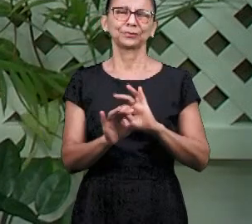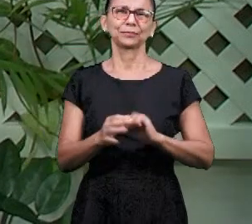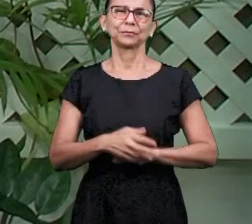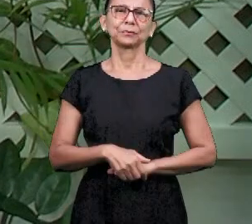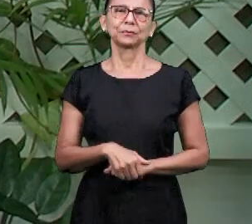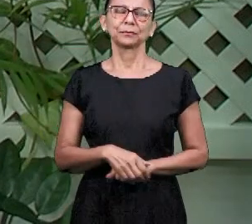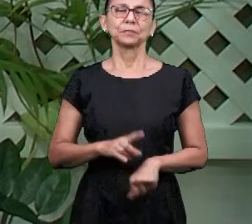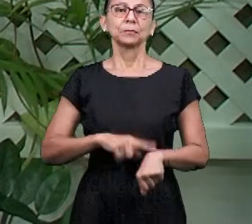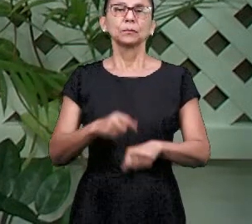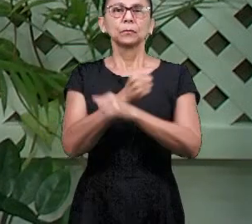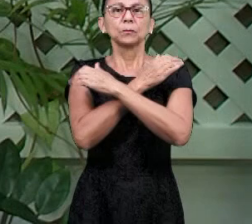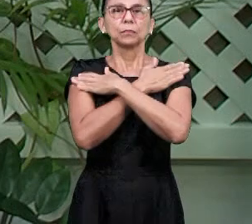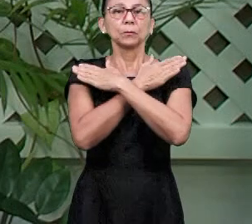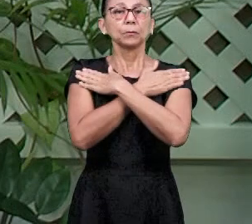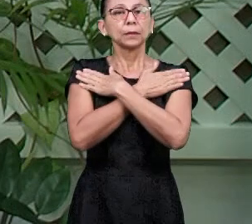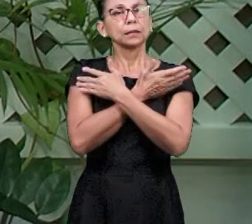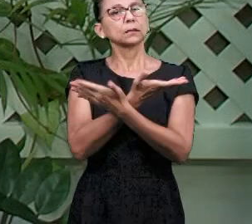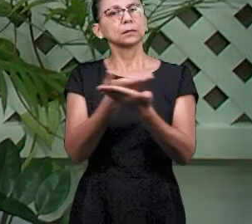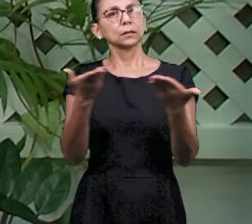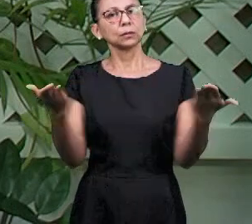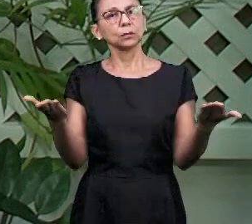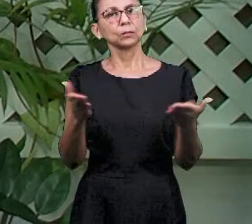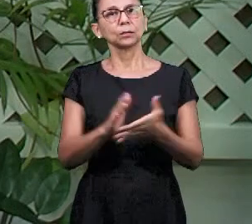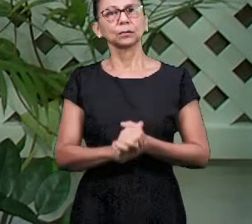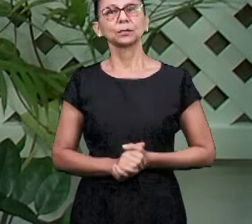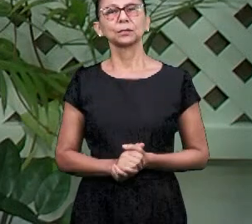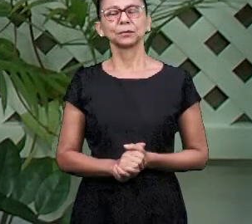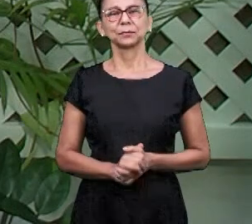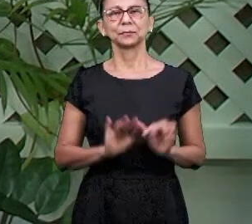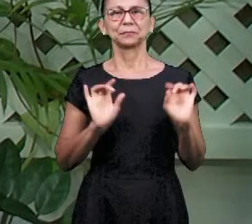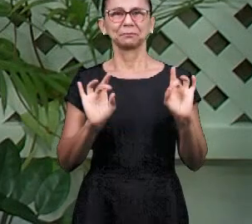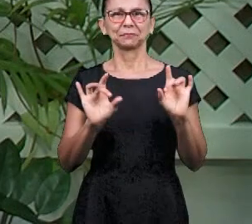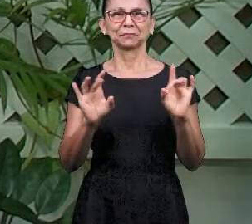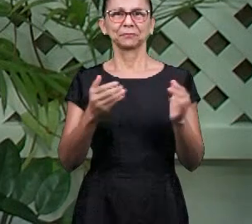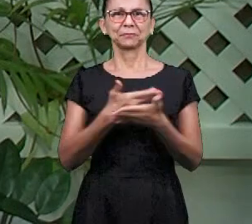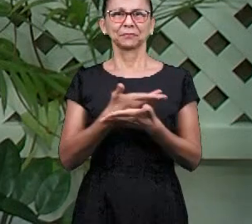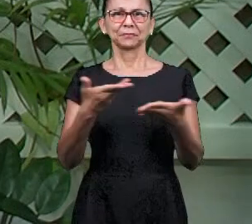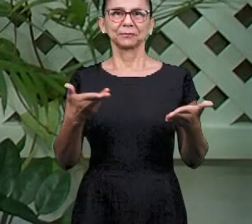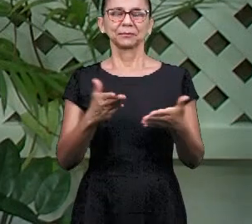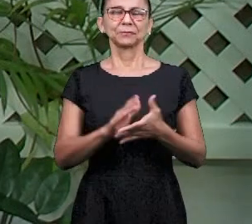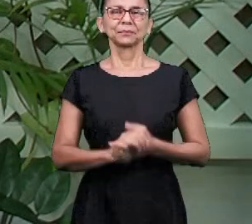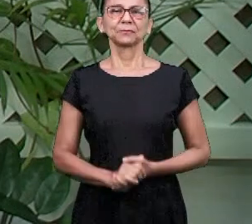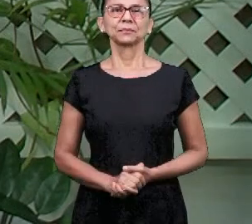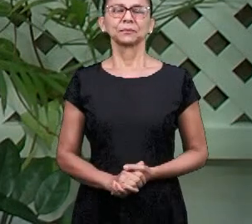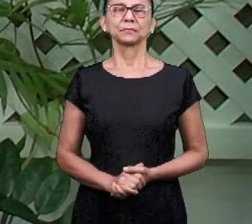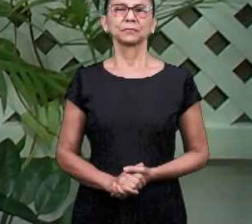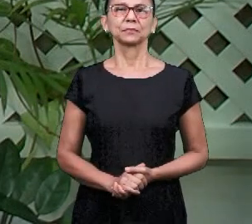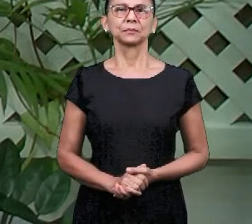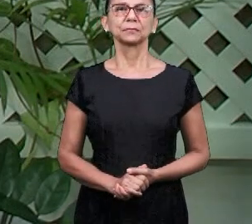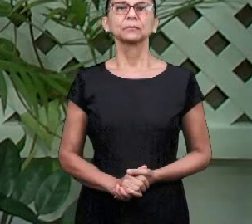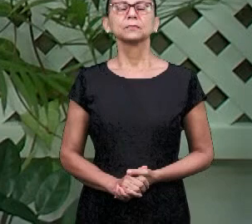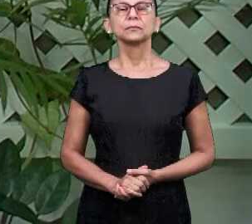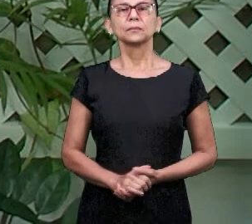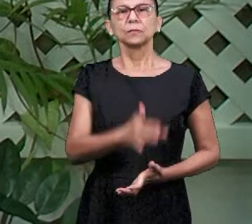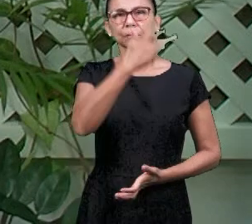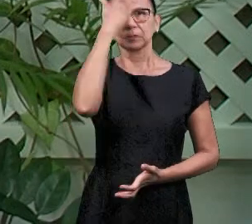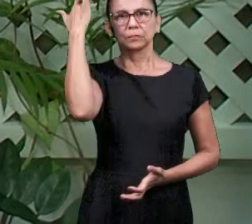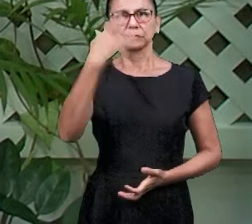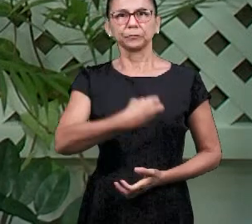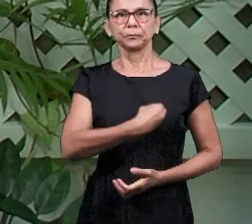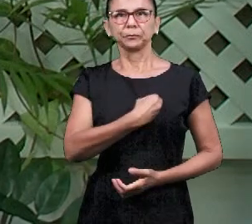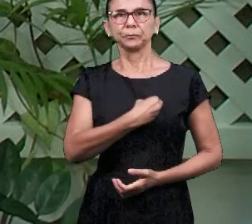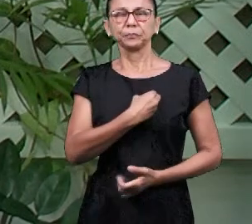nous pouvons dire que la plus grande quantité en nombre avec 12 000 dans l'état du Espírito